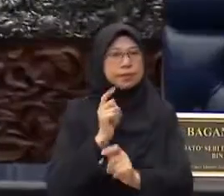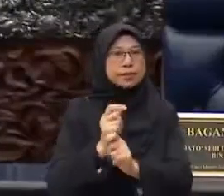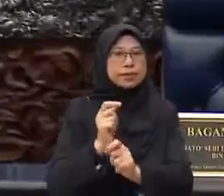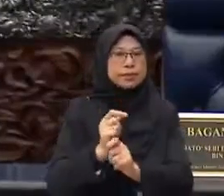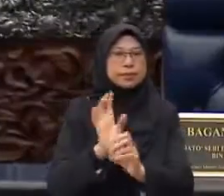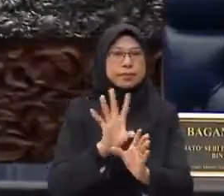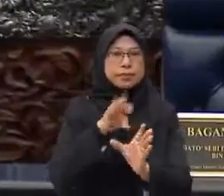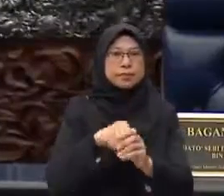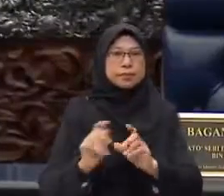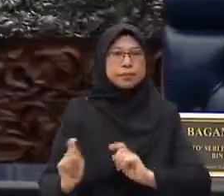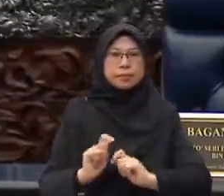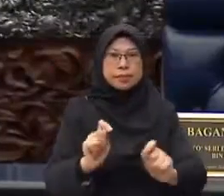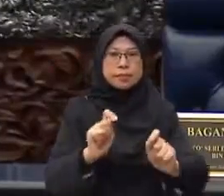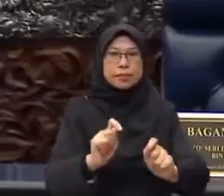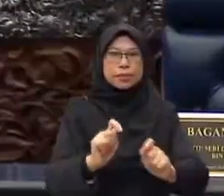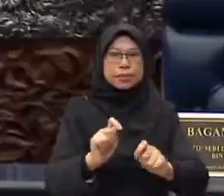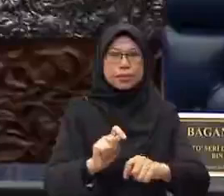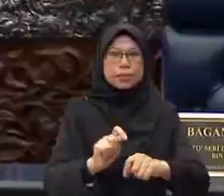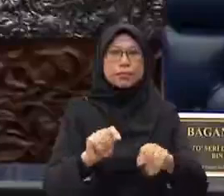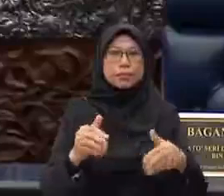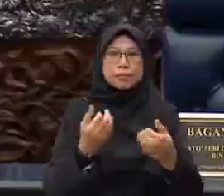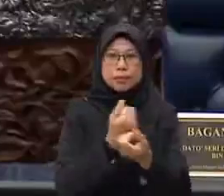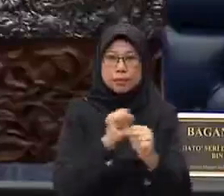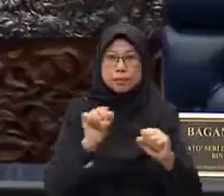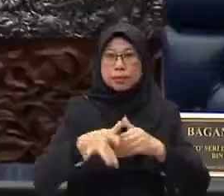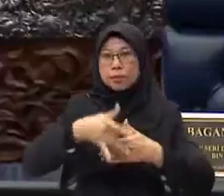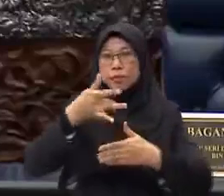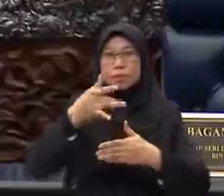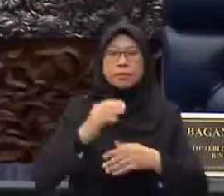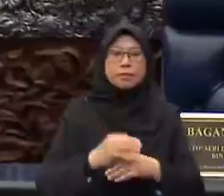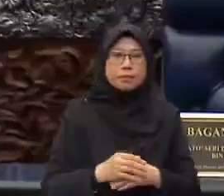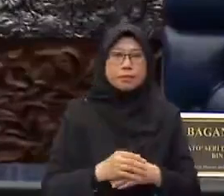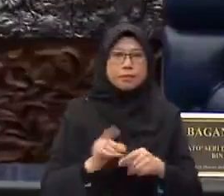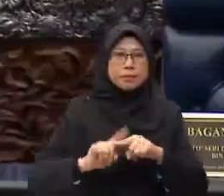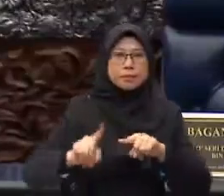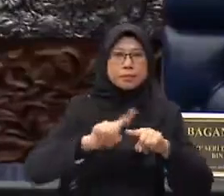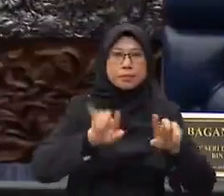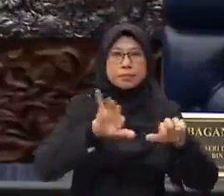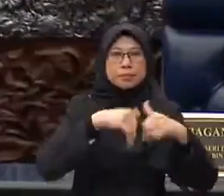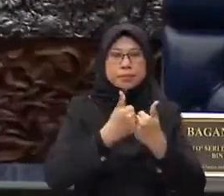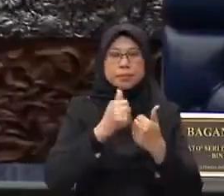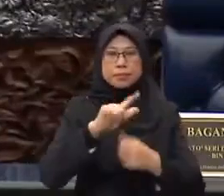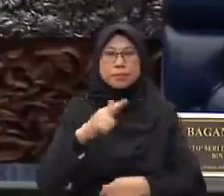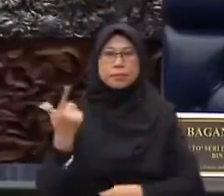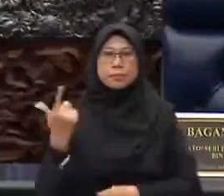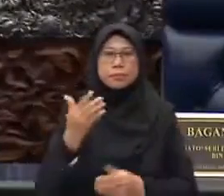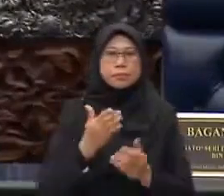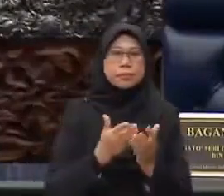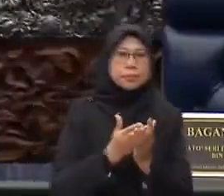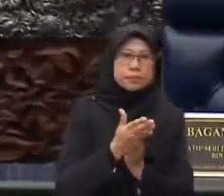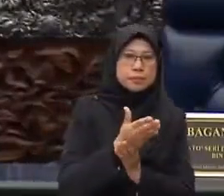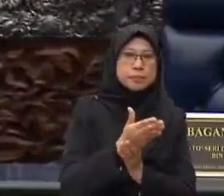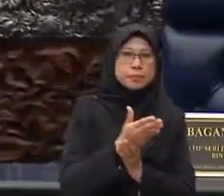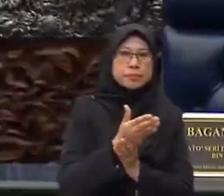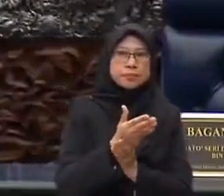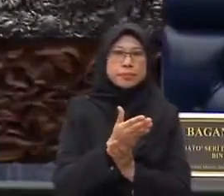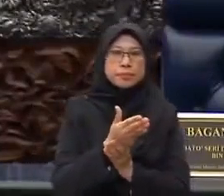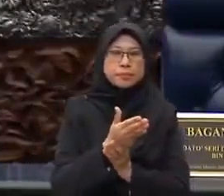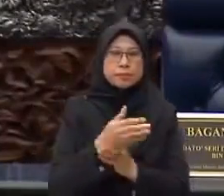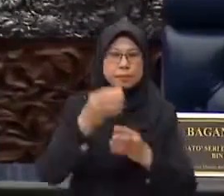termasuklah tindakan mitigasi dan persediaan awal oleh pelbagai agensi lain berkaitan melalui pertamanya